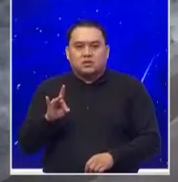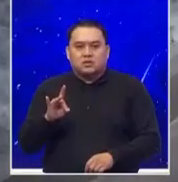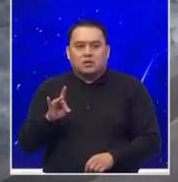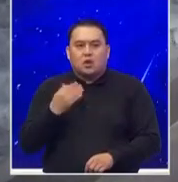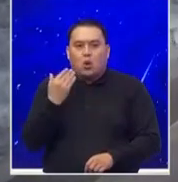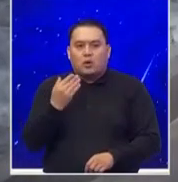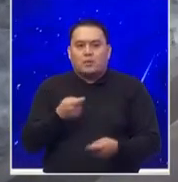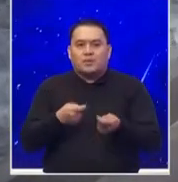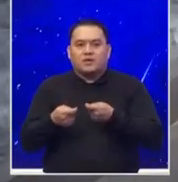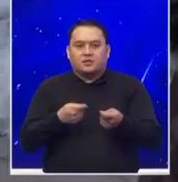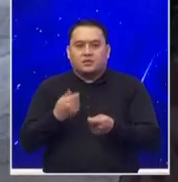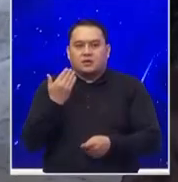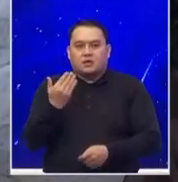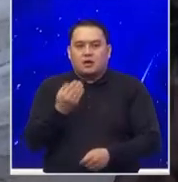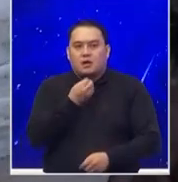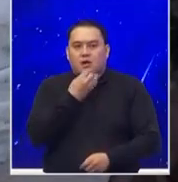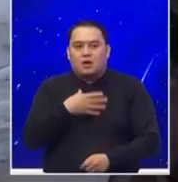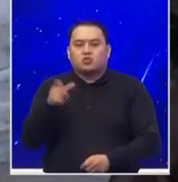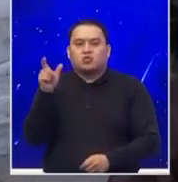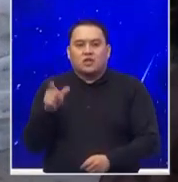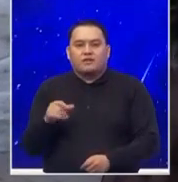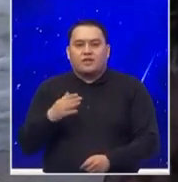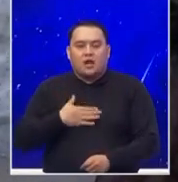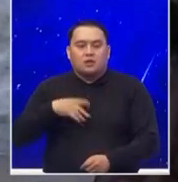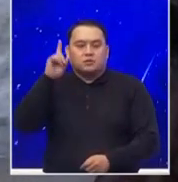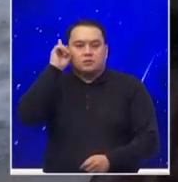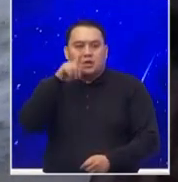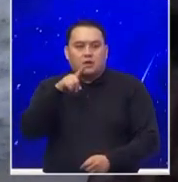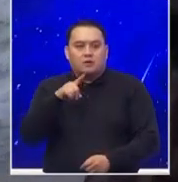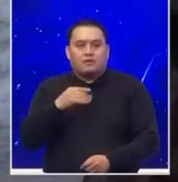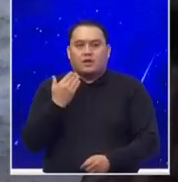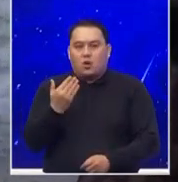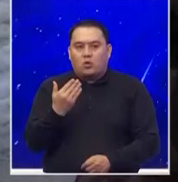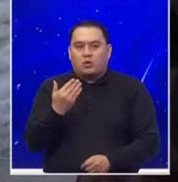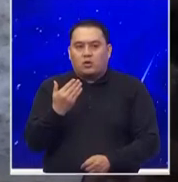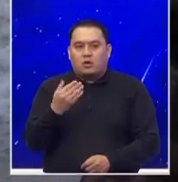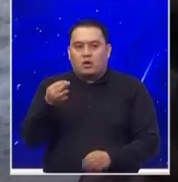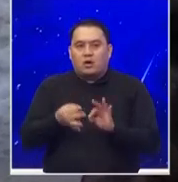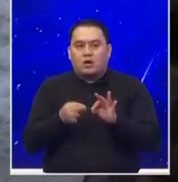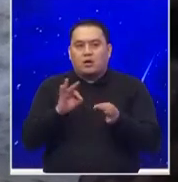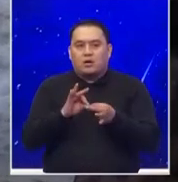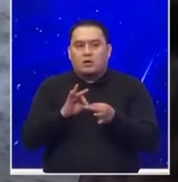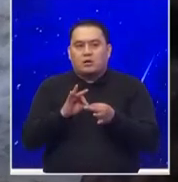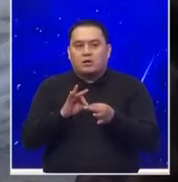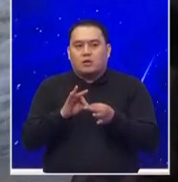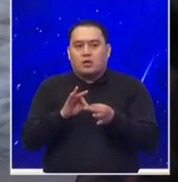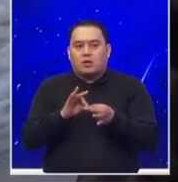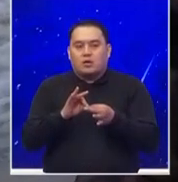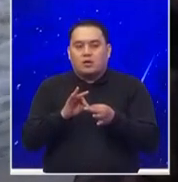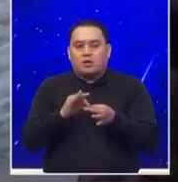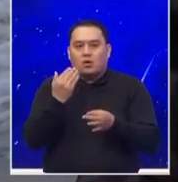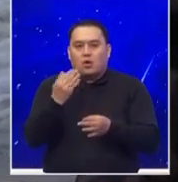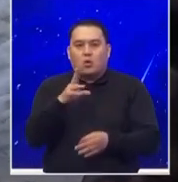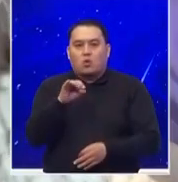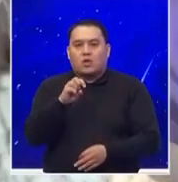был президентом Казахстана. Был хорошим человеком, и я знаю, Жақсылық Шкемпіров, он Олимпиаду не смог ходить. Ему